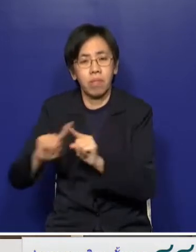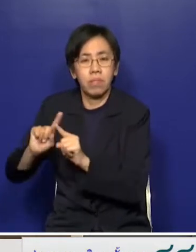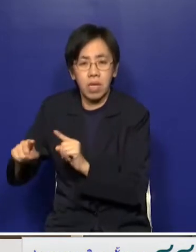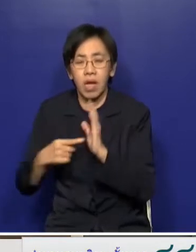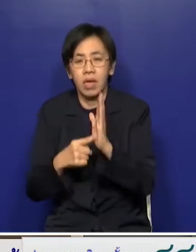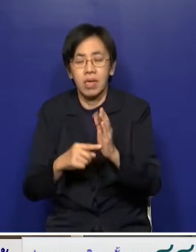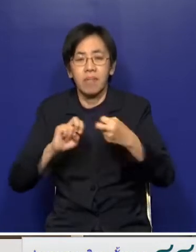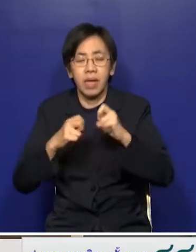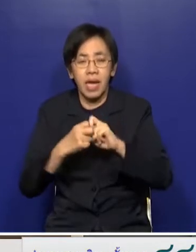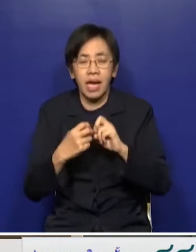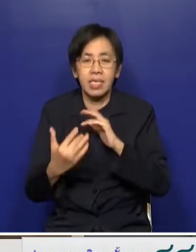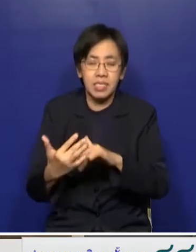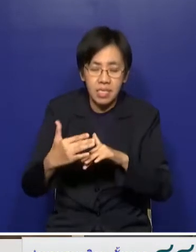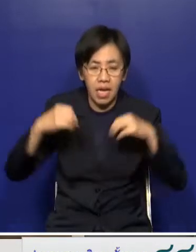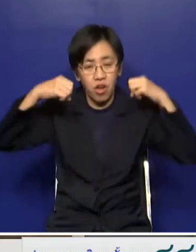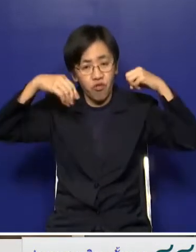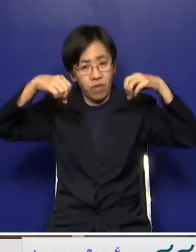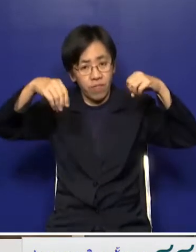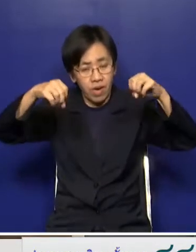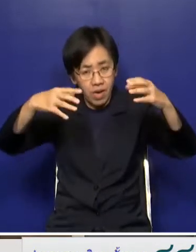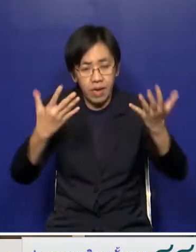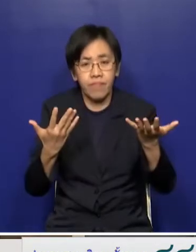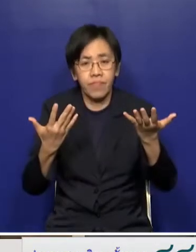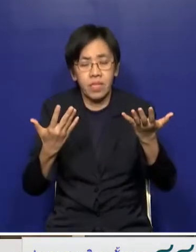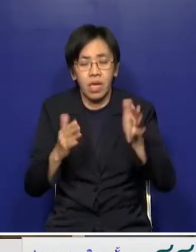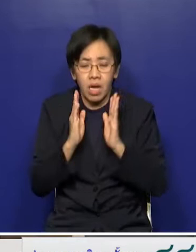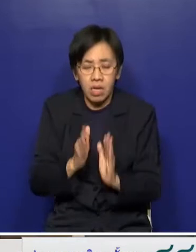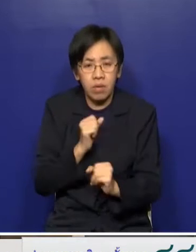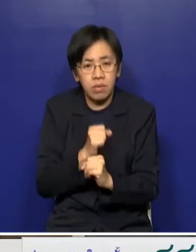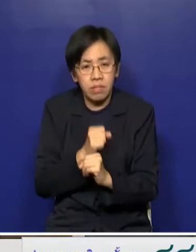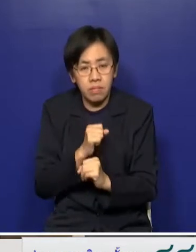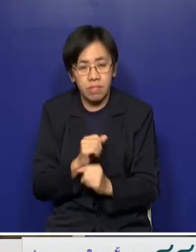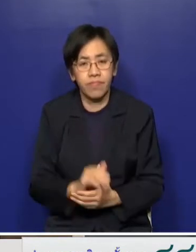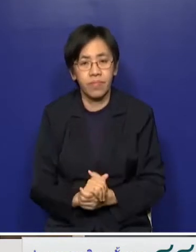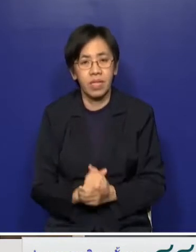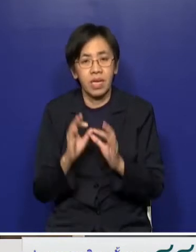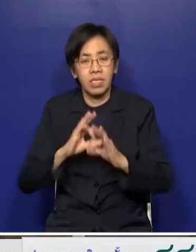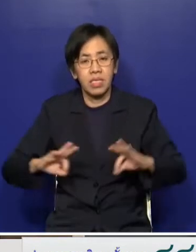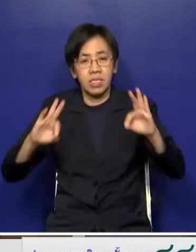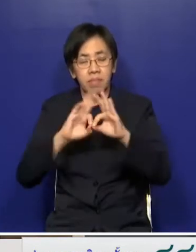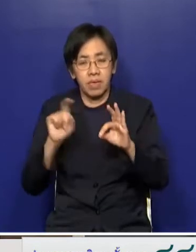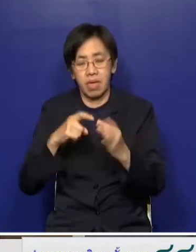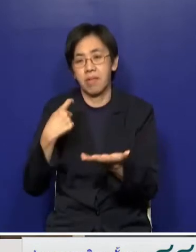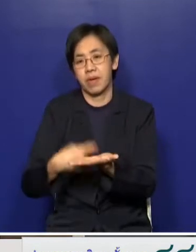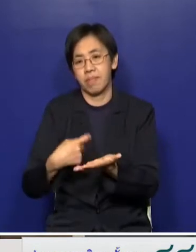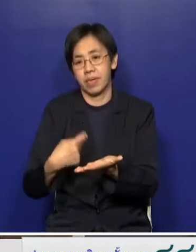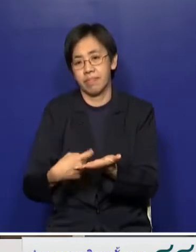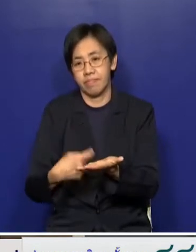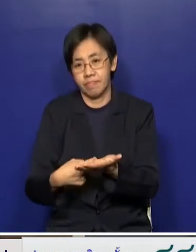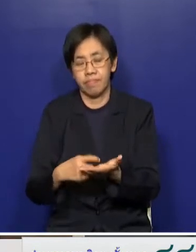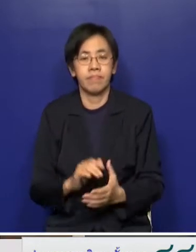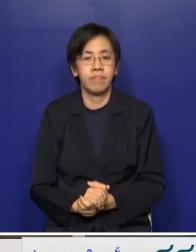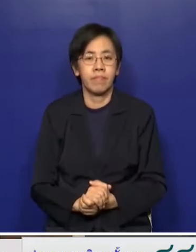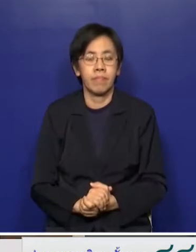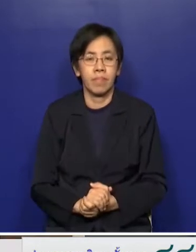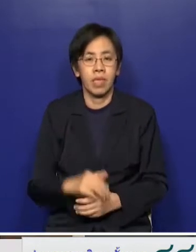รณ์สื่อสารไฟฟ้าส่องสว่างหรือแม้แต่กำลังคนที่สำคัญที่สุดอีกอย่างนึงคือการประกันภัยเนื่องจากหน่วยงานห